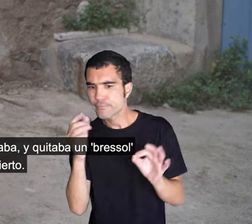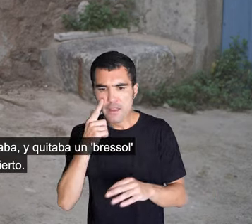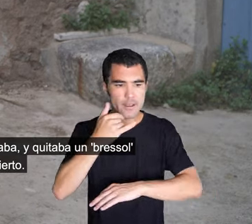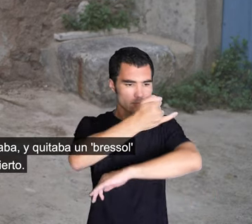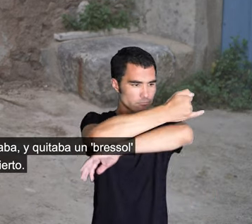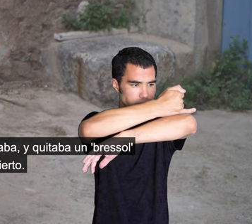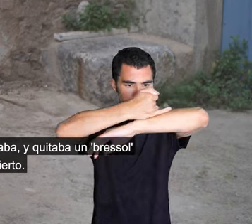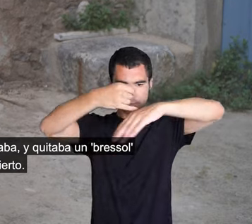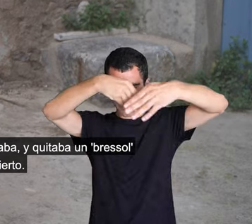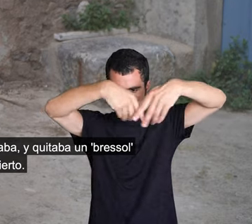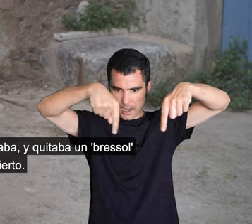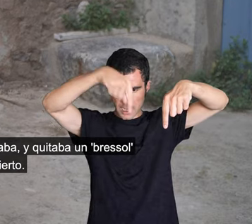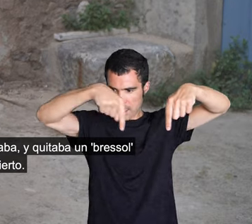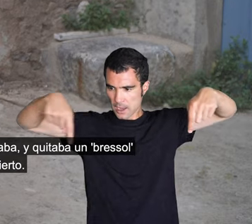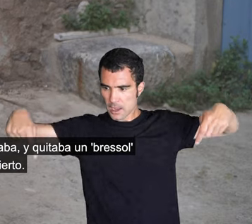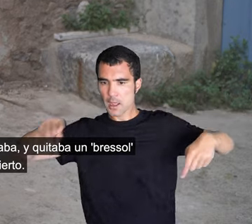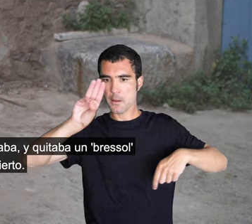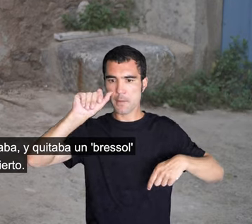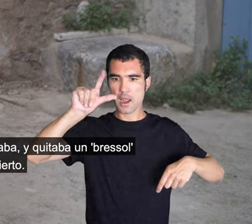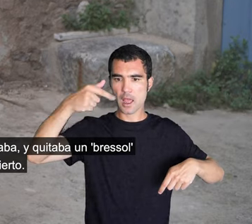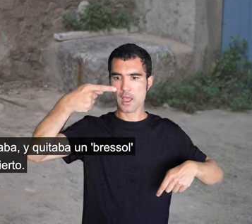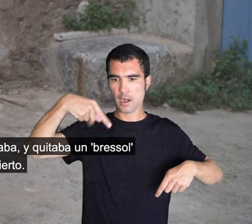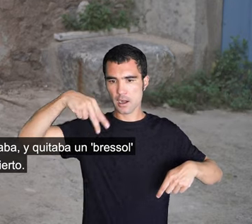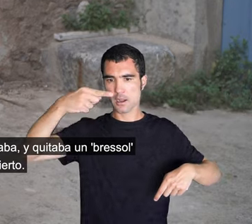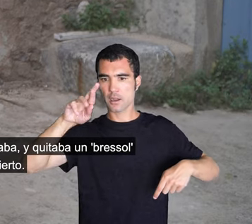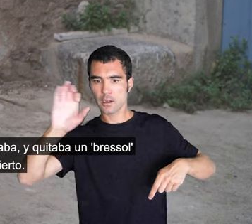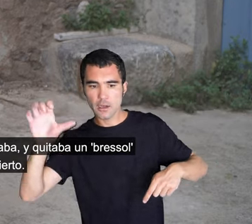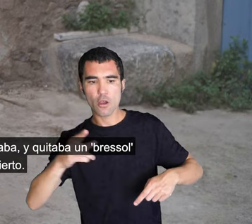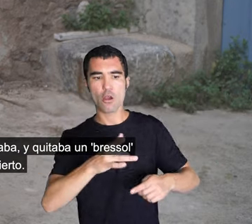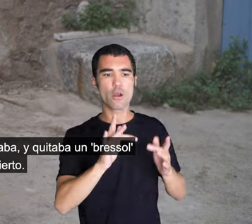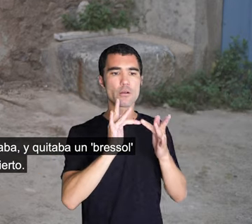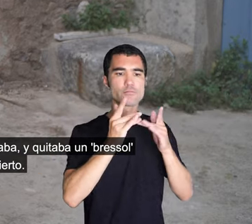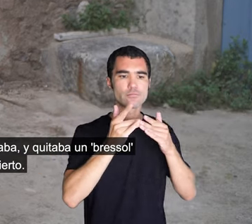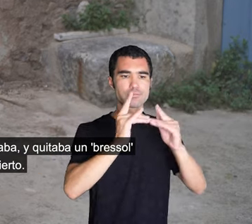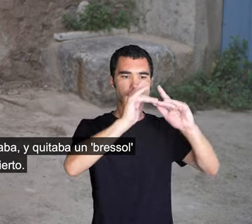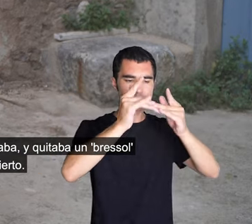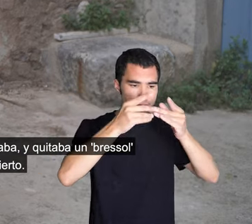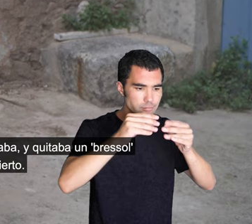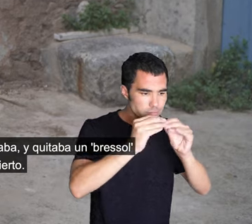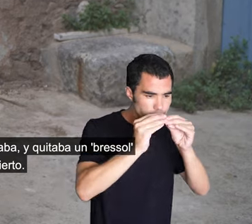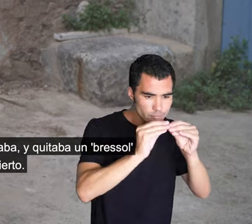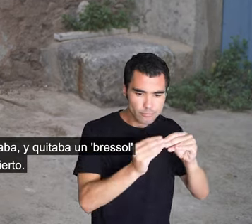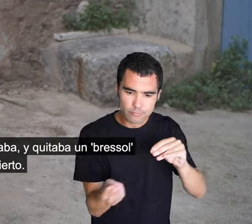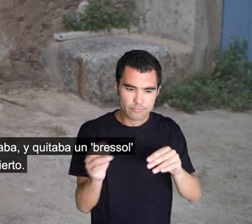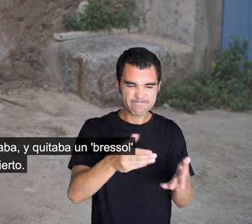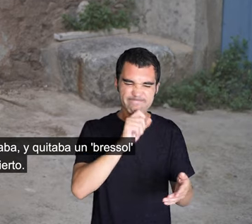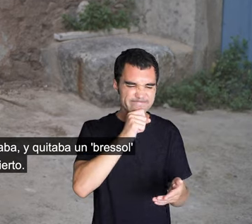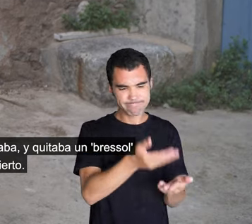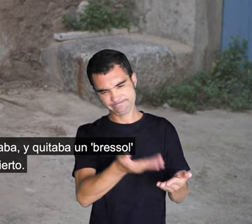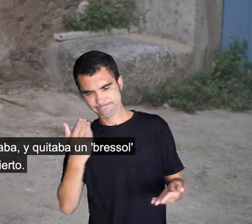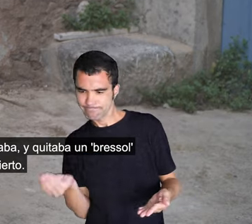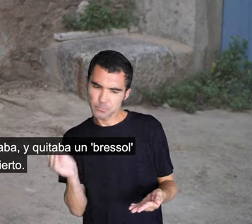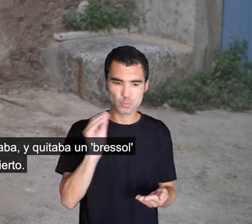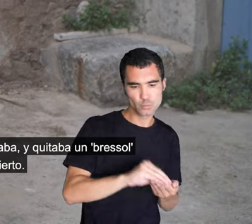palangres, si faltava un nom, o un braçol que era, i llevava un braçol, i en tornava a posar una altra de nou, i